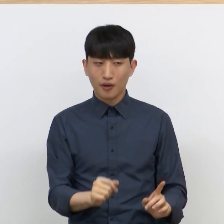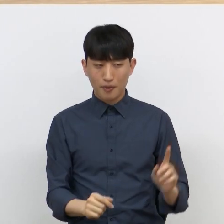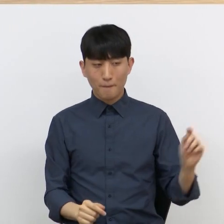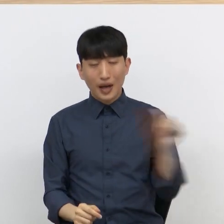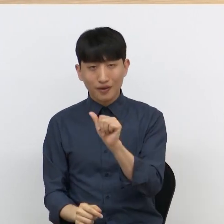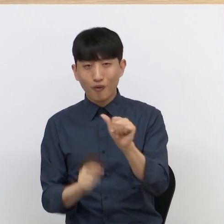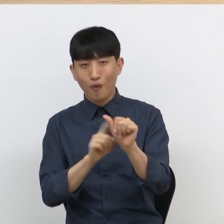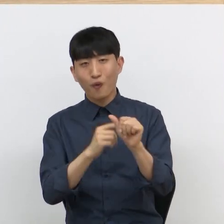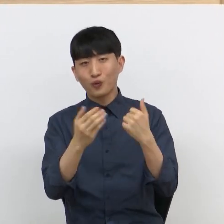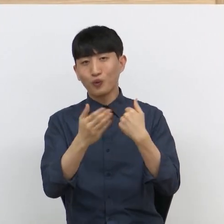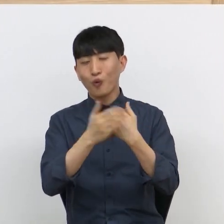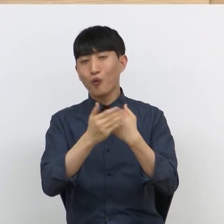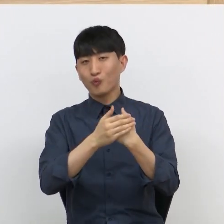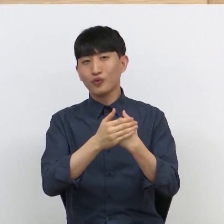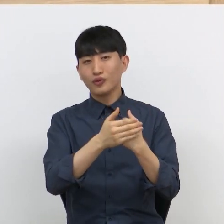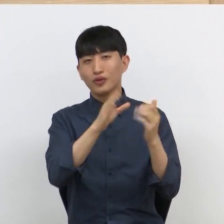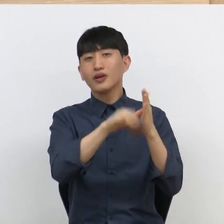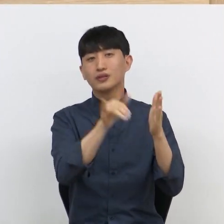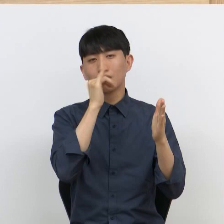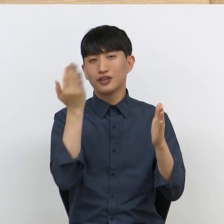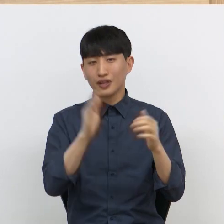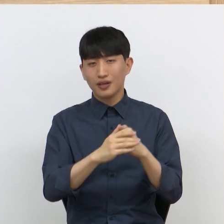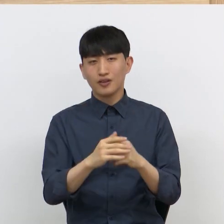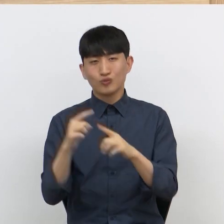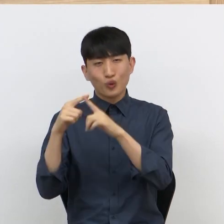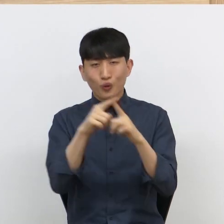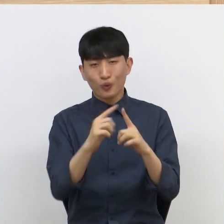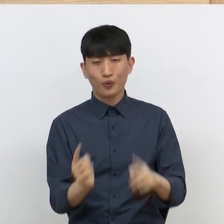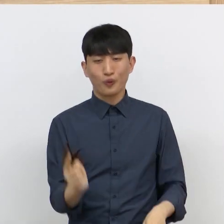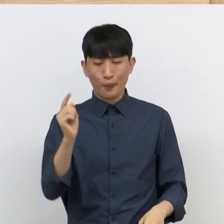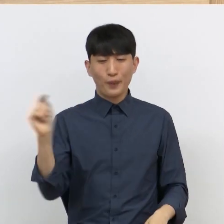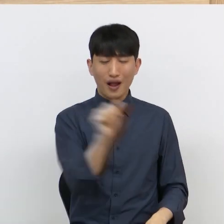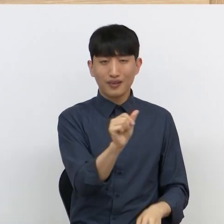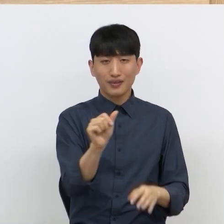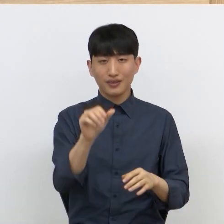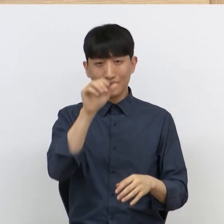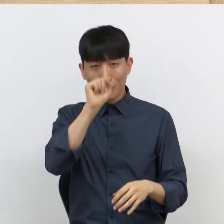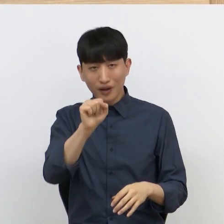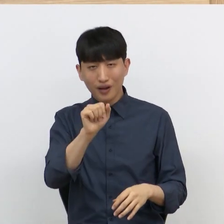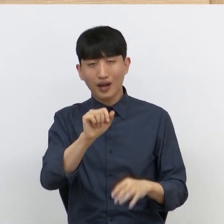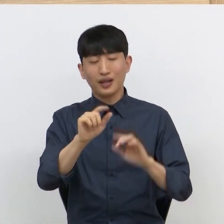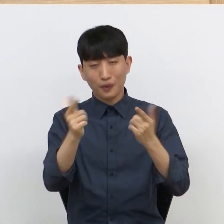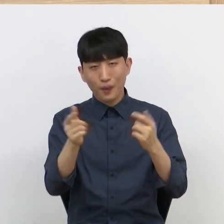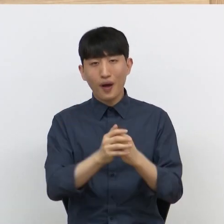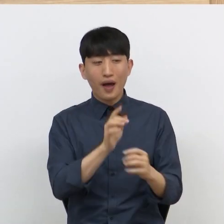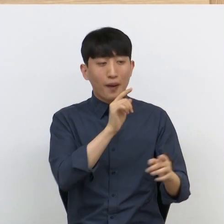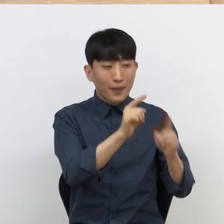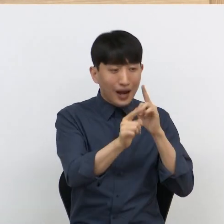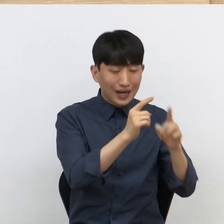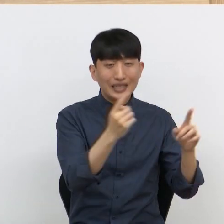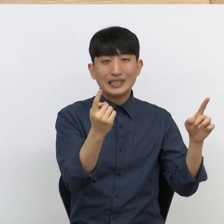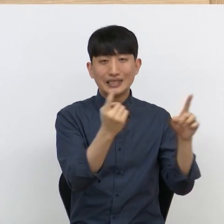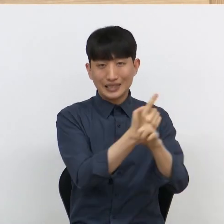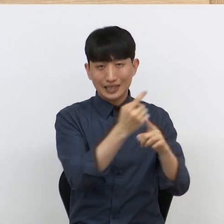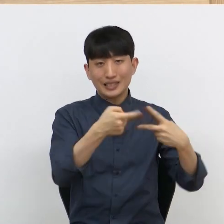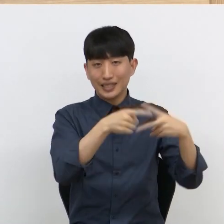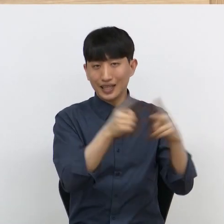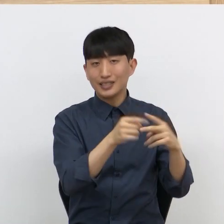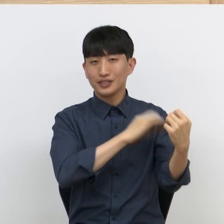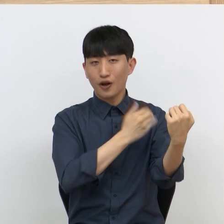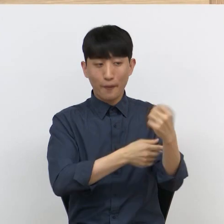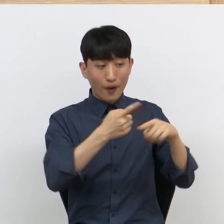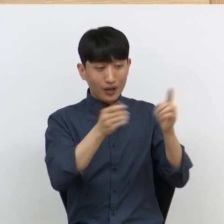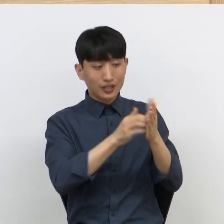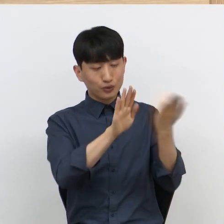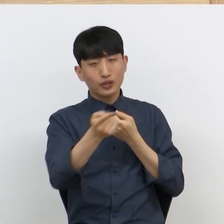그런데 무조건 막 높다고 해서 중요한 건 아니고요. 그 사람의 말지각을 평가해 본 다음에 결정하는 게 되게